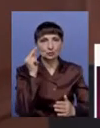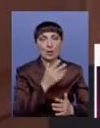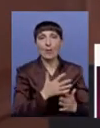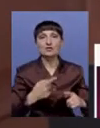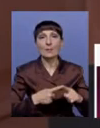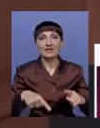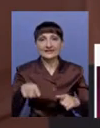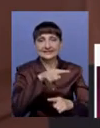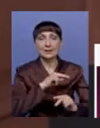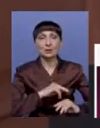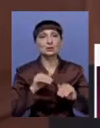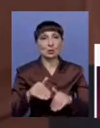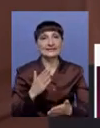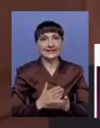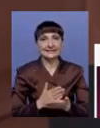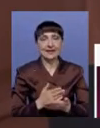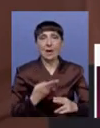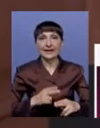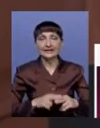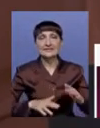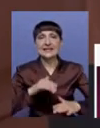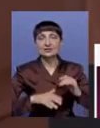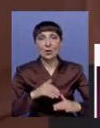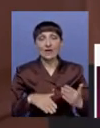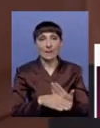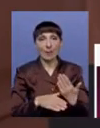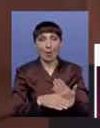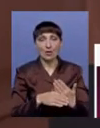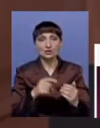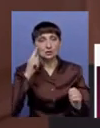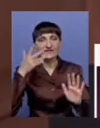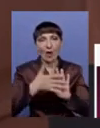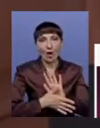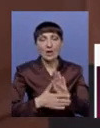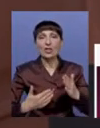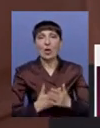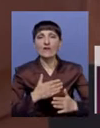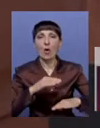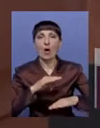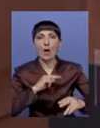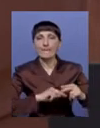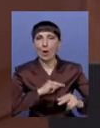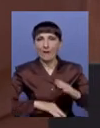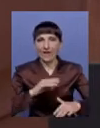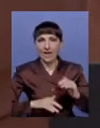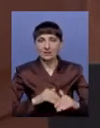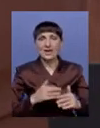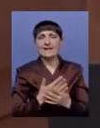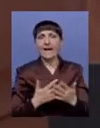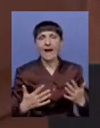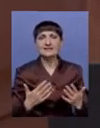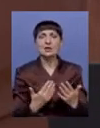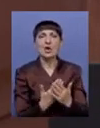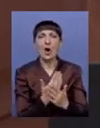курсов. Сейчас я получила работу уже в центре «Мама-Про», который помогает социально уязвимым женщинам.